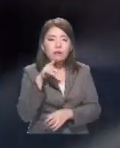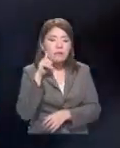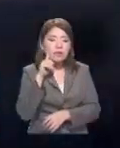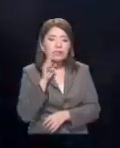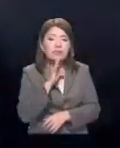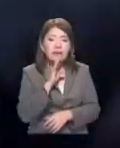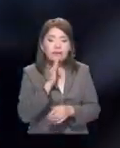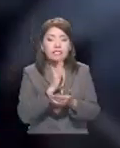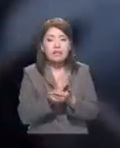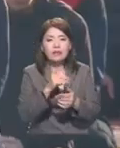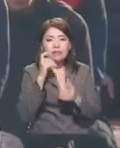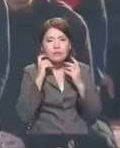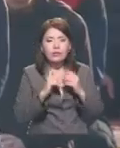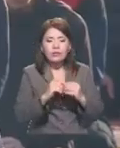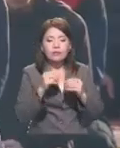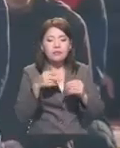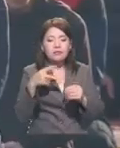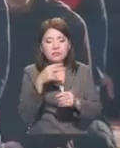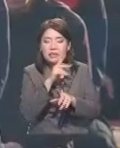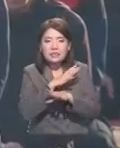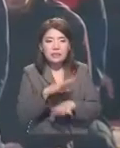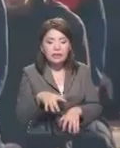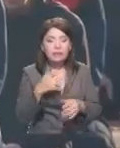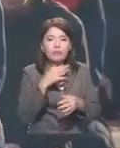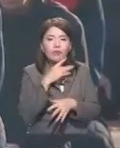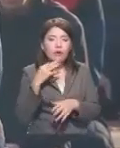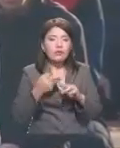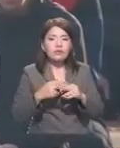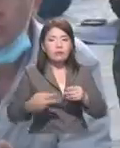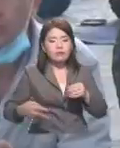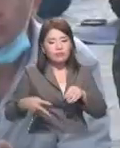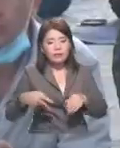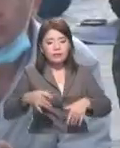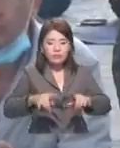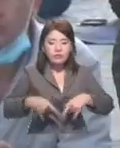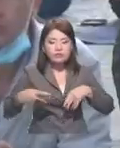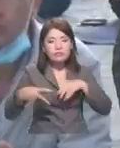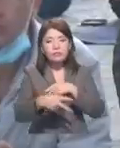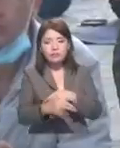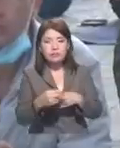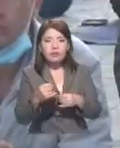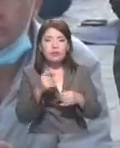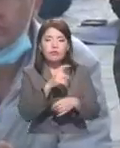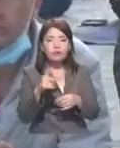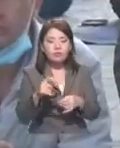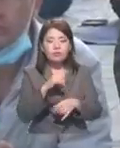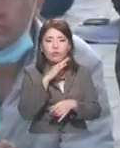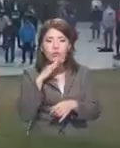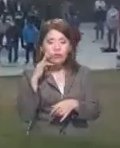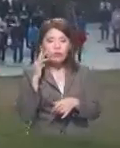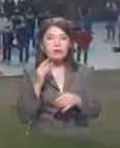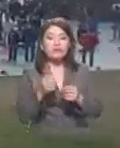қыздарымызды сақалының ұшына қайшы тигізбей жалбыратып, балағын кесіп шолтитып, екі көзі қанталап келе жатқан ұлдарымызды